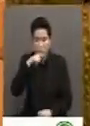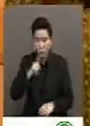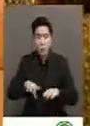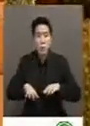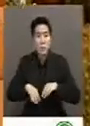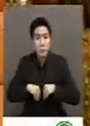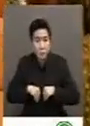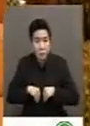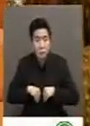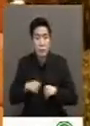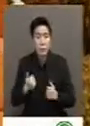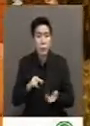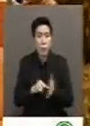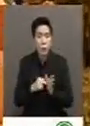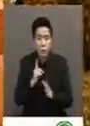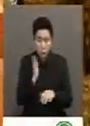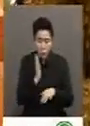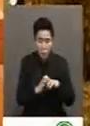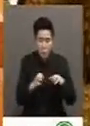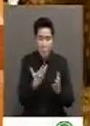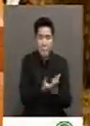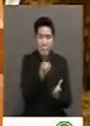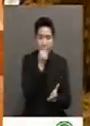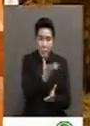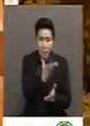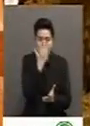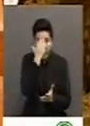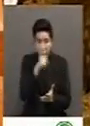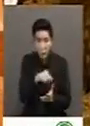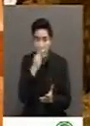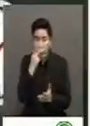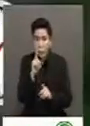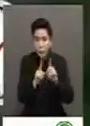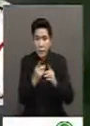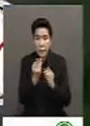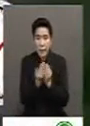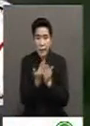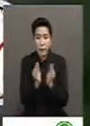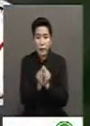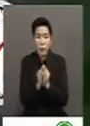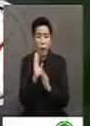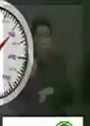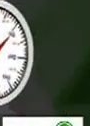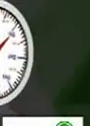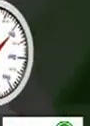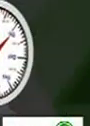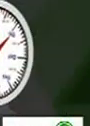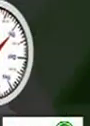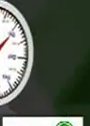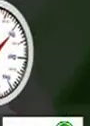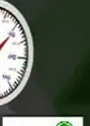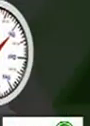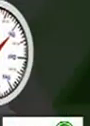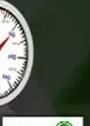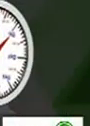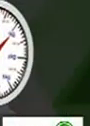อนนี้คือการที่ต้องกินทุเรียนที่แพงขึ้นหากมาดูสถิติราคาทุเรียนหม่อนทองในช่วง5ปีที่ผ่านมา